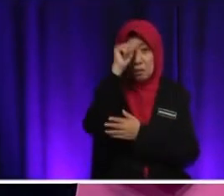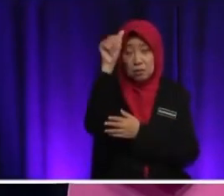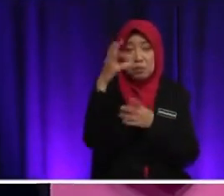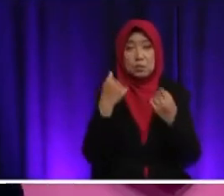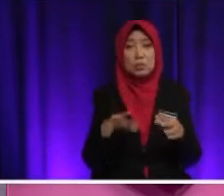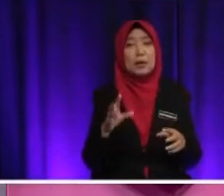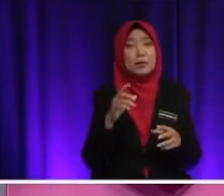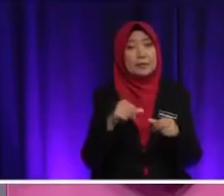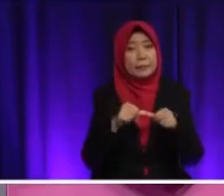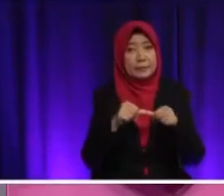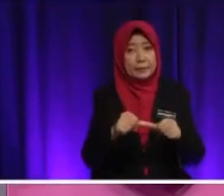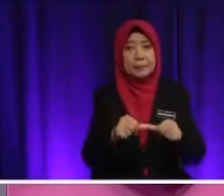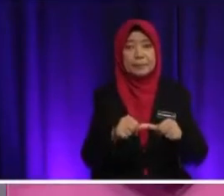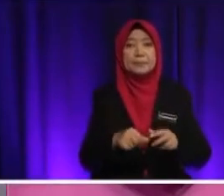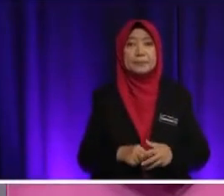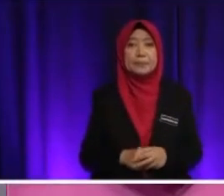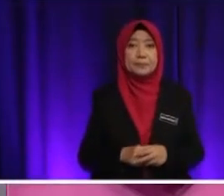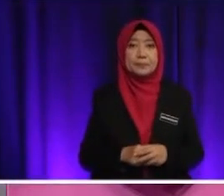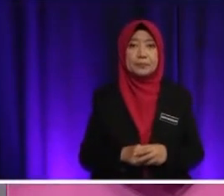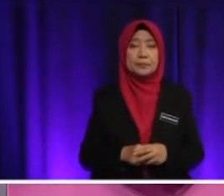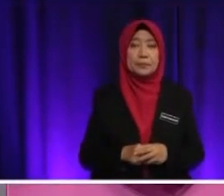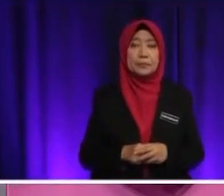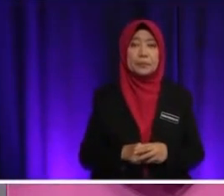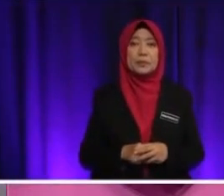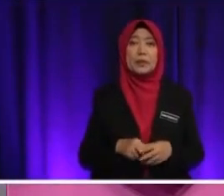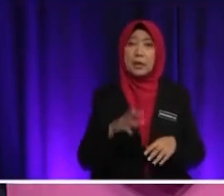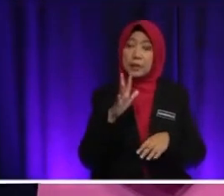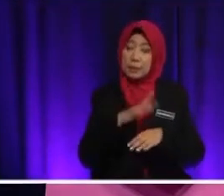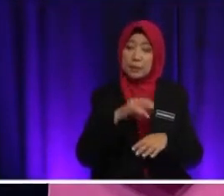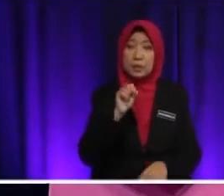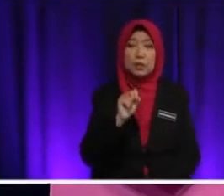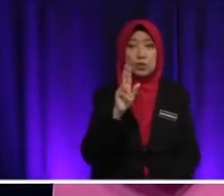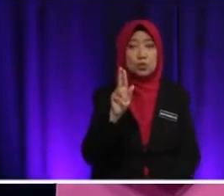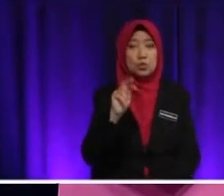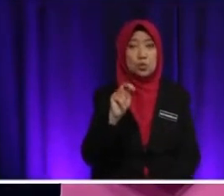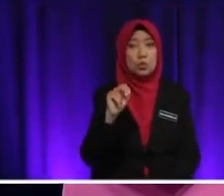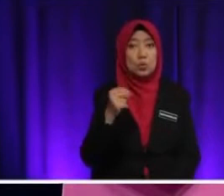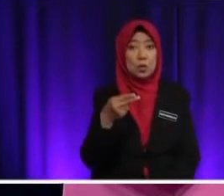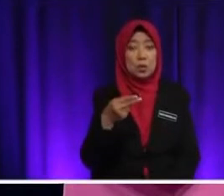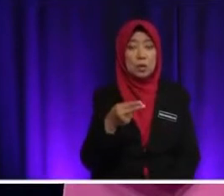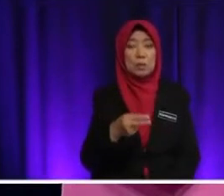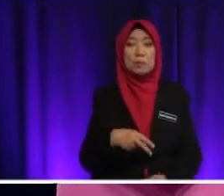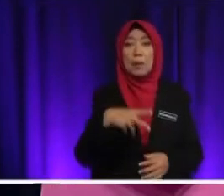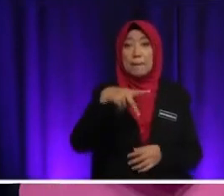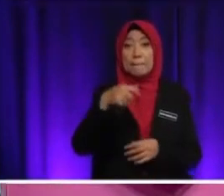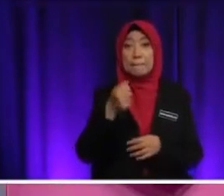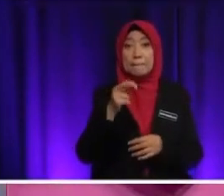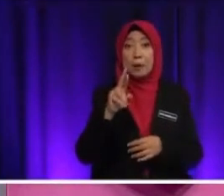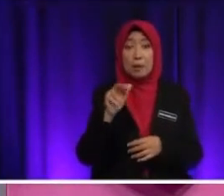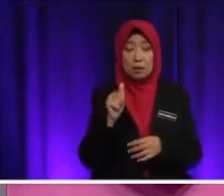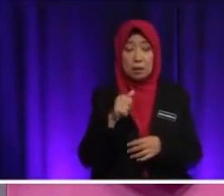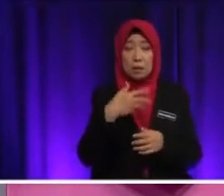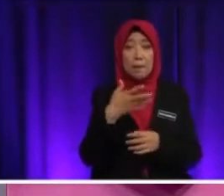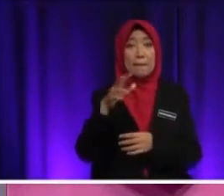Okey, yang kedua, sebab itu kita sebut sunnah para pejuang kan. Kita ini adalah pengembara di muka bumi. Kadang-kadang kita rasa